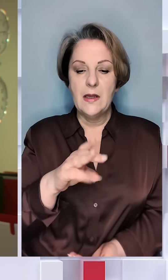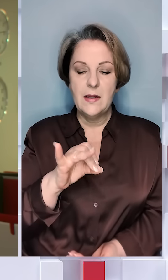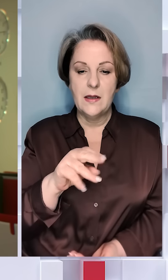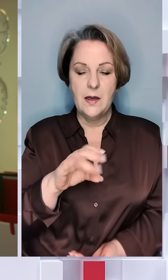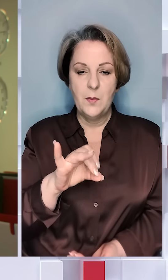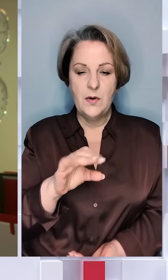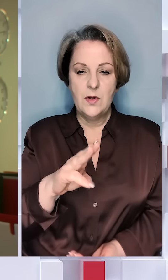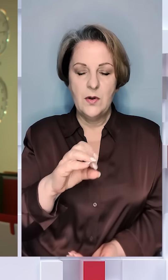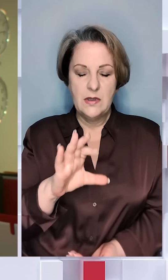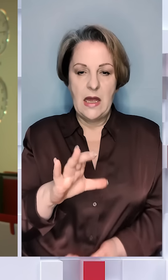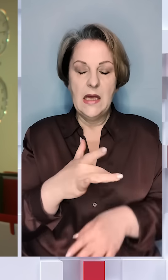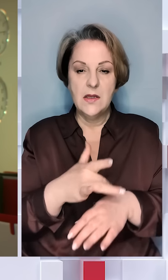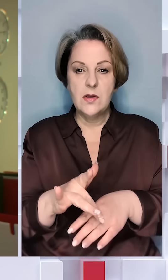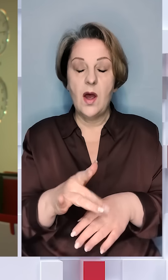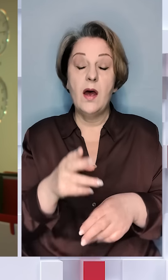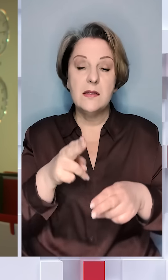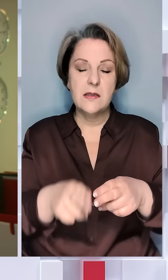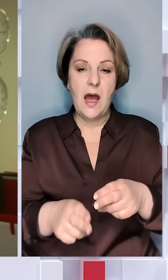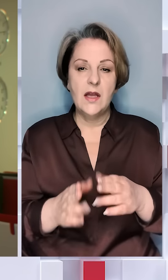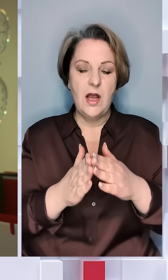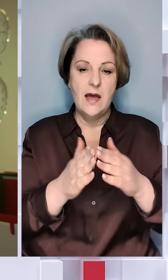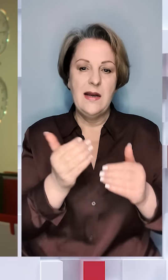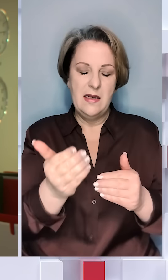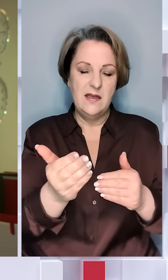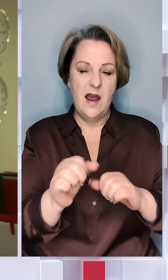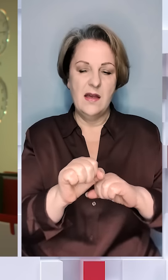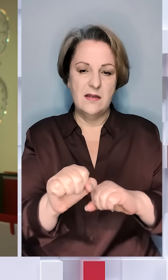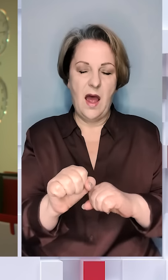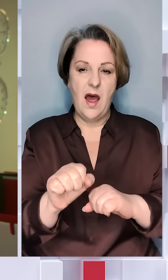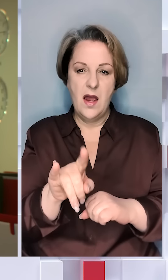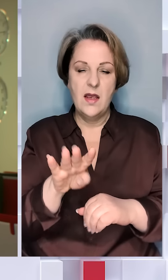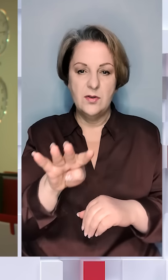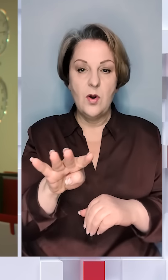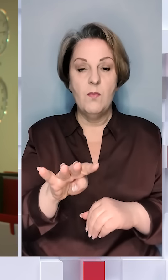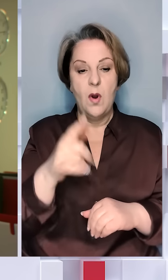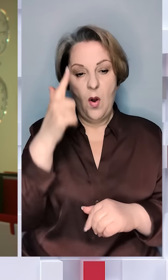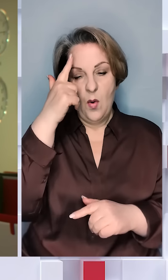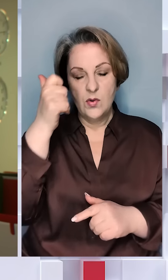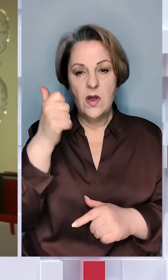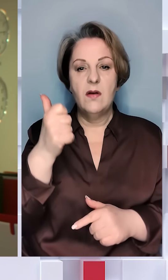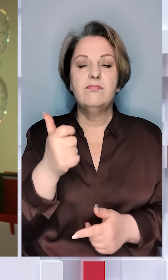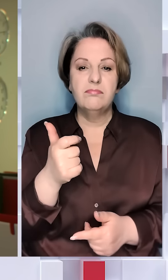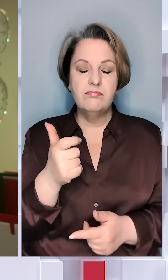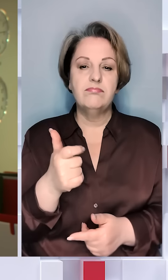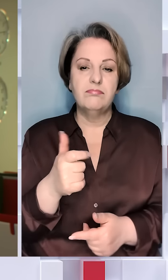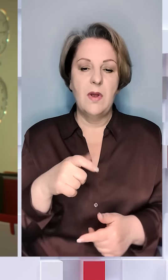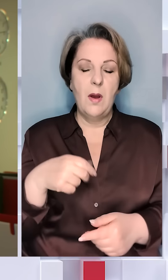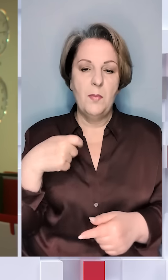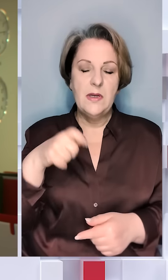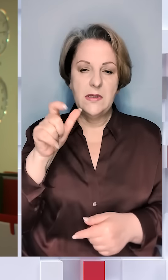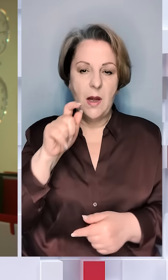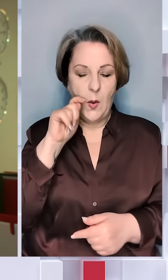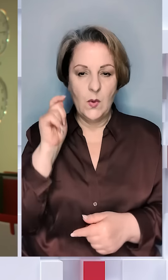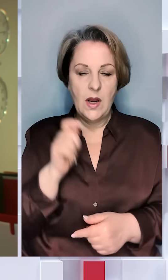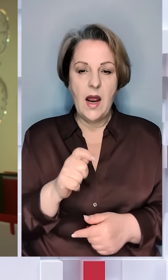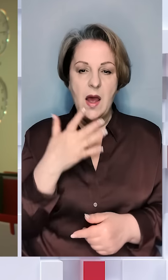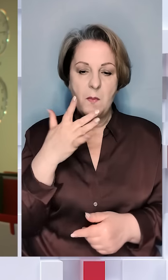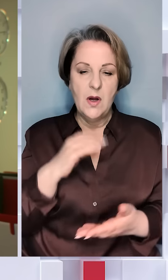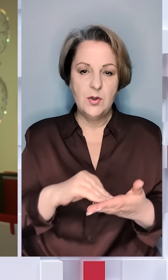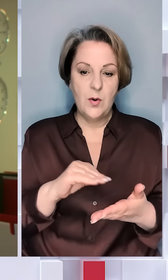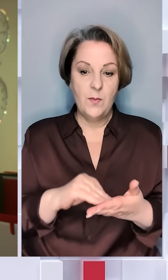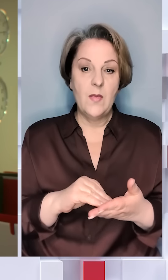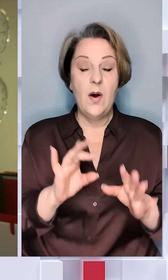Трипільську ТЕС знищили, бо закінчилися ракети для її захисту. Таку заяву озвучив Зеленський американським журналістам. І детальніше про це розкажемо уже за